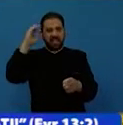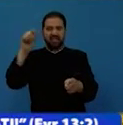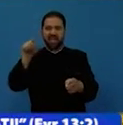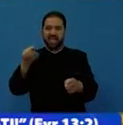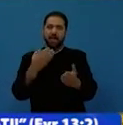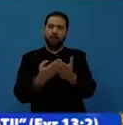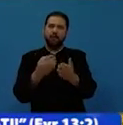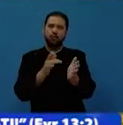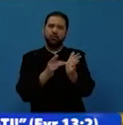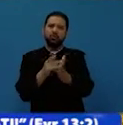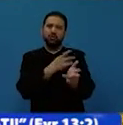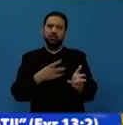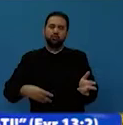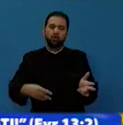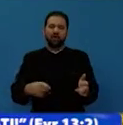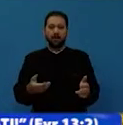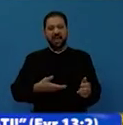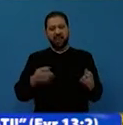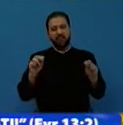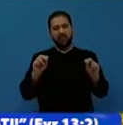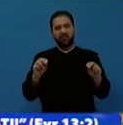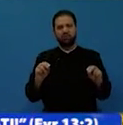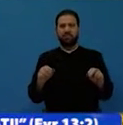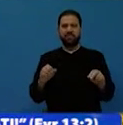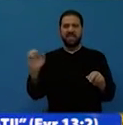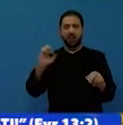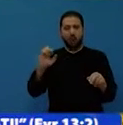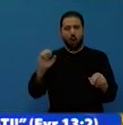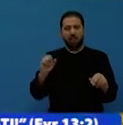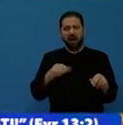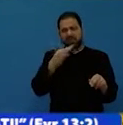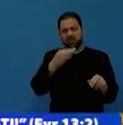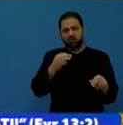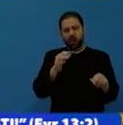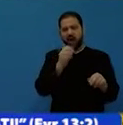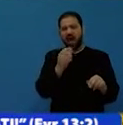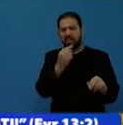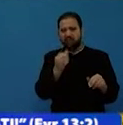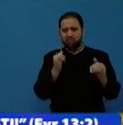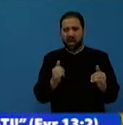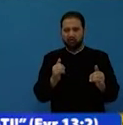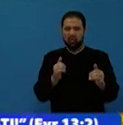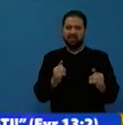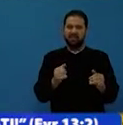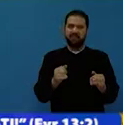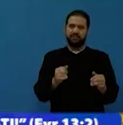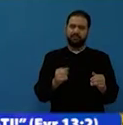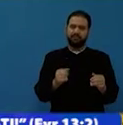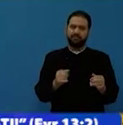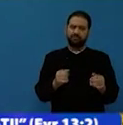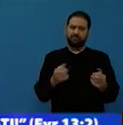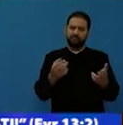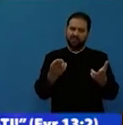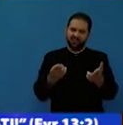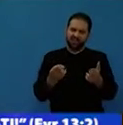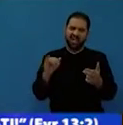acum Europa a răspuns acestei provocări prin toleranța față de acești refugiați care sunt